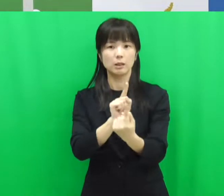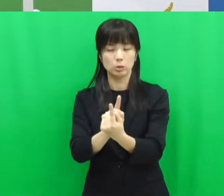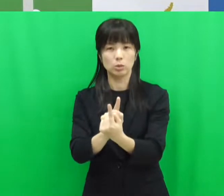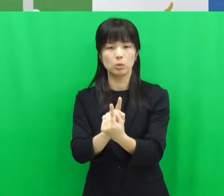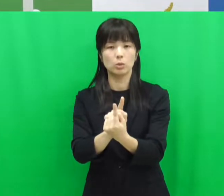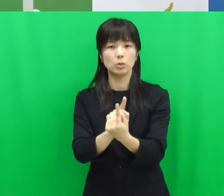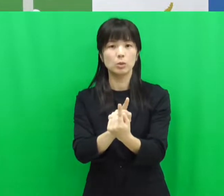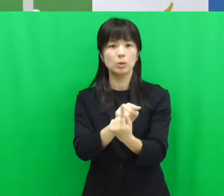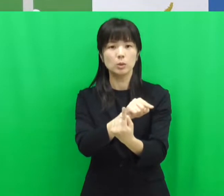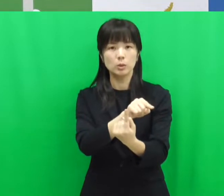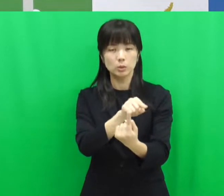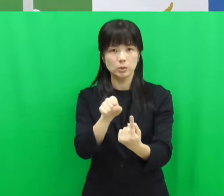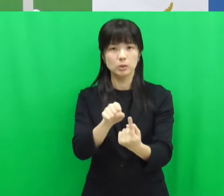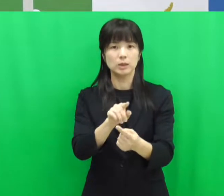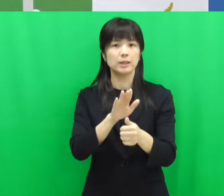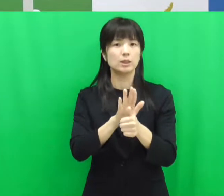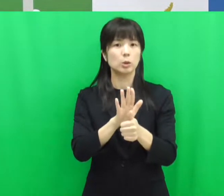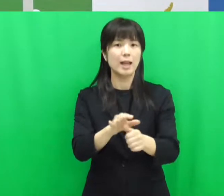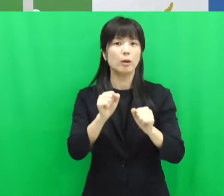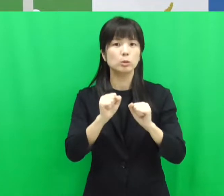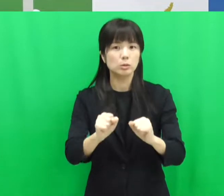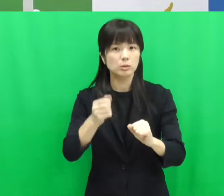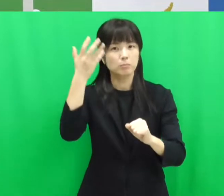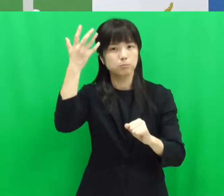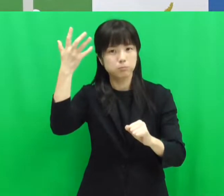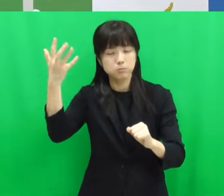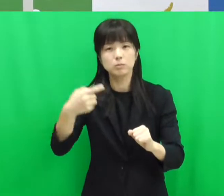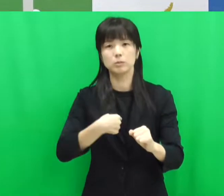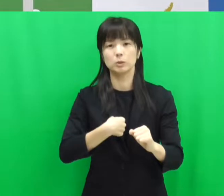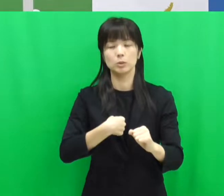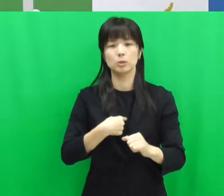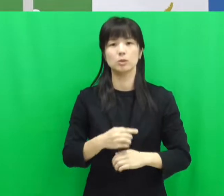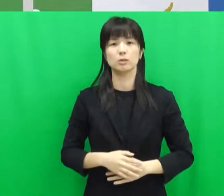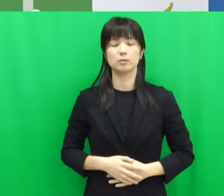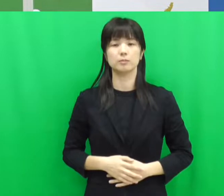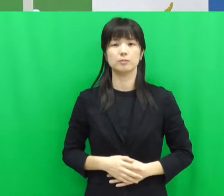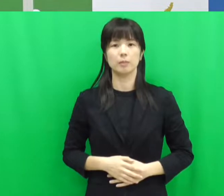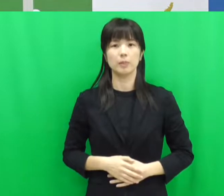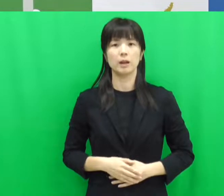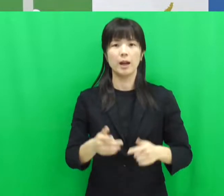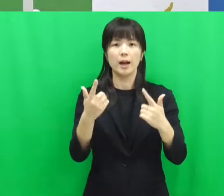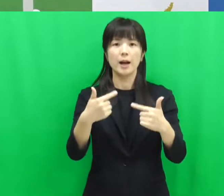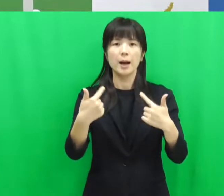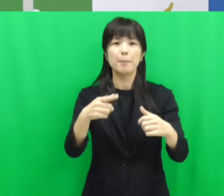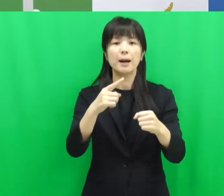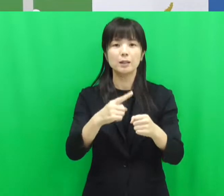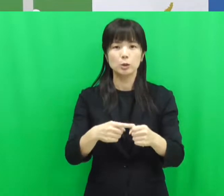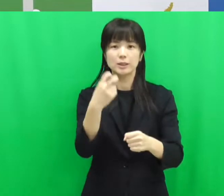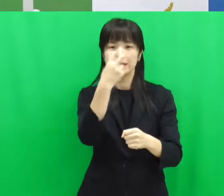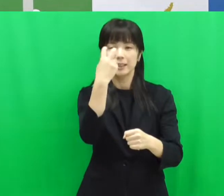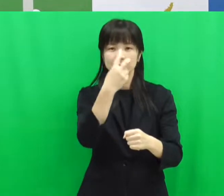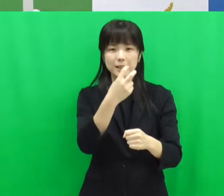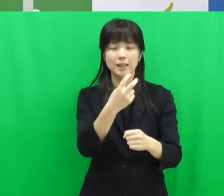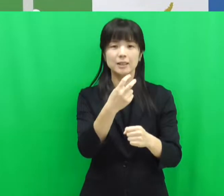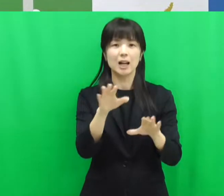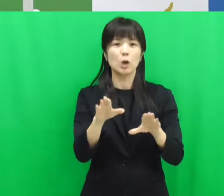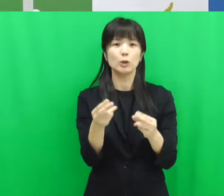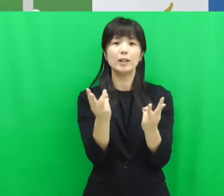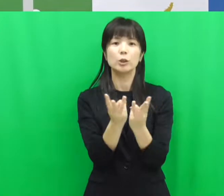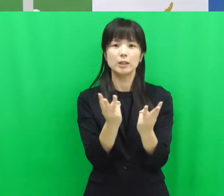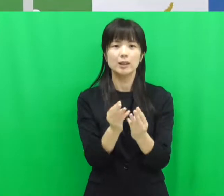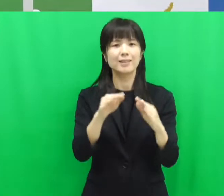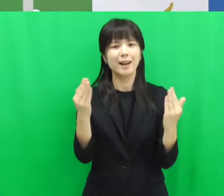1850組の応募への助成を見込んでおります。例年これぐらい検査を受けておられるということでござい